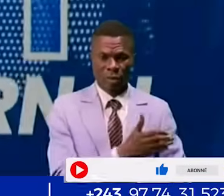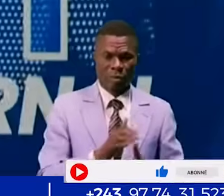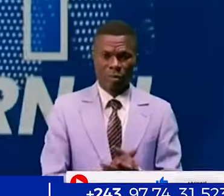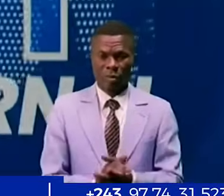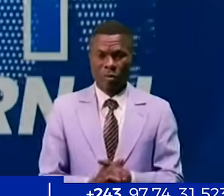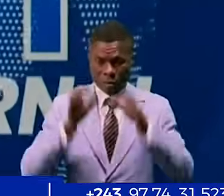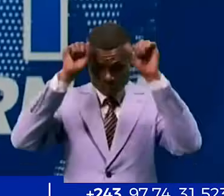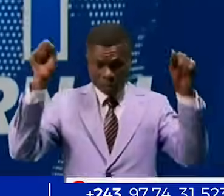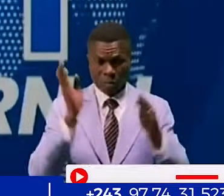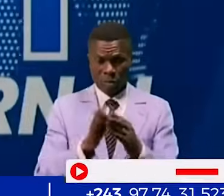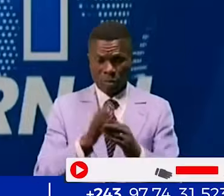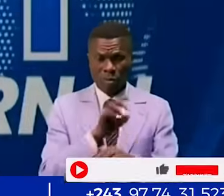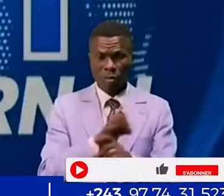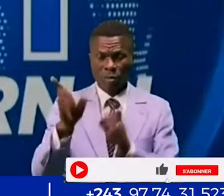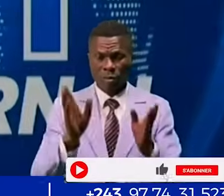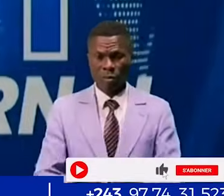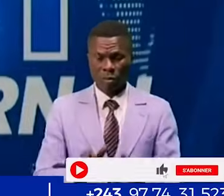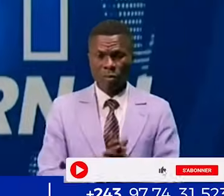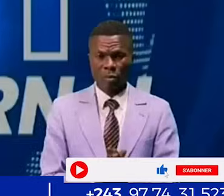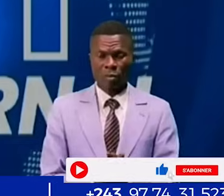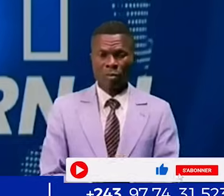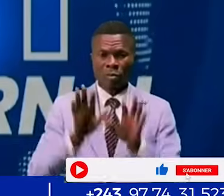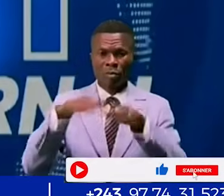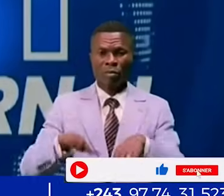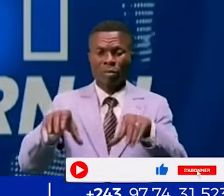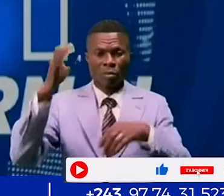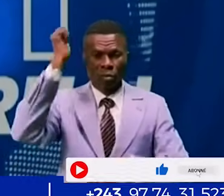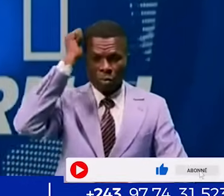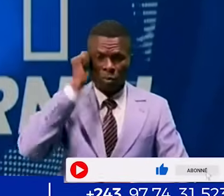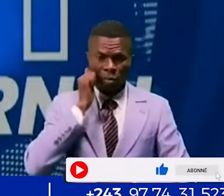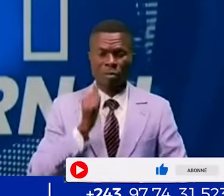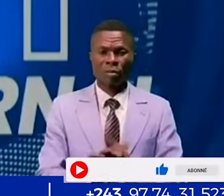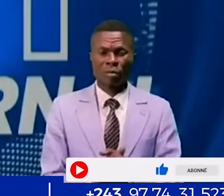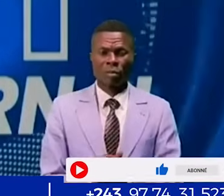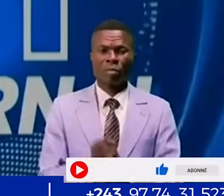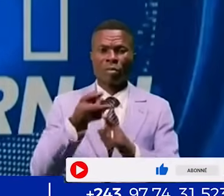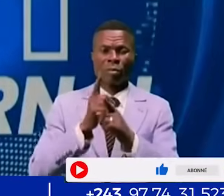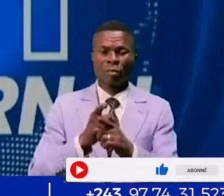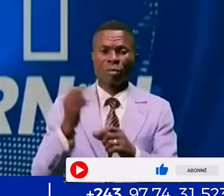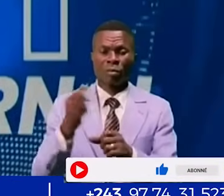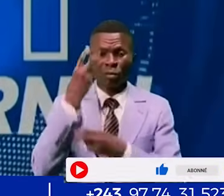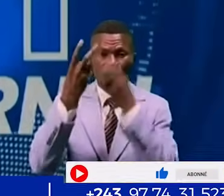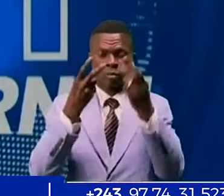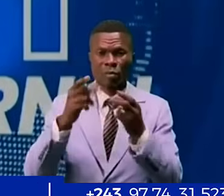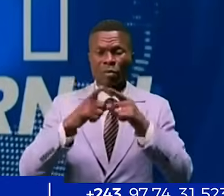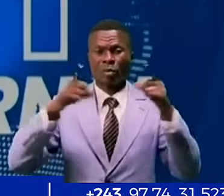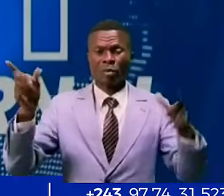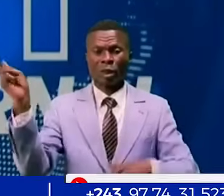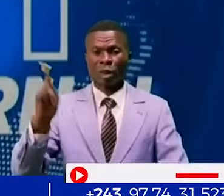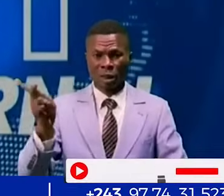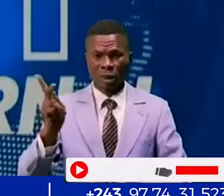Le président du conseil d'administration des lignes maritimes congolaises, SA, revient d'une mission d'itinérance dans le Grand